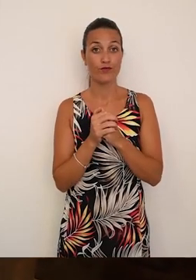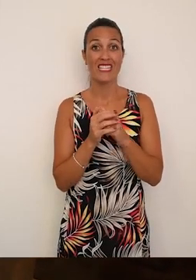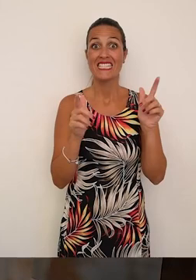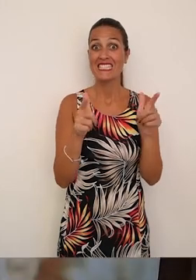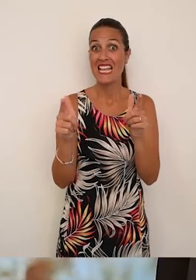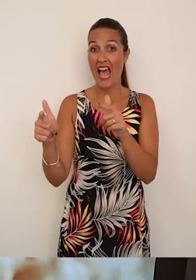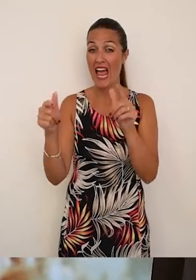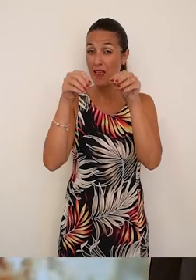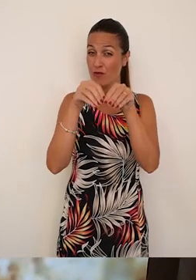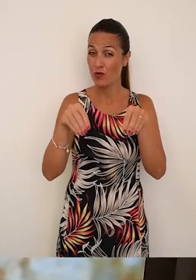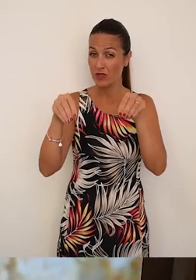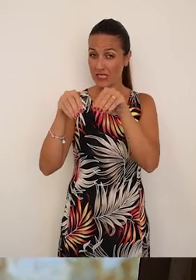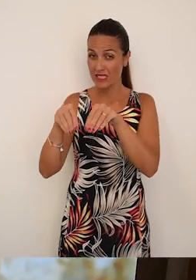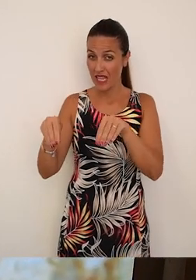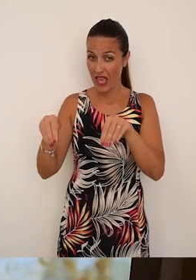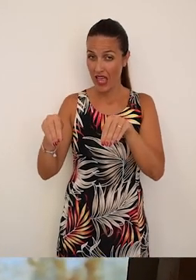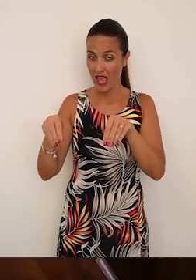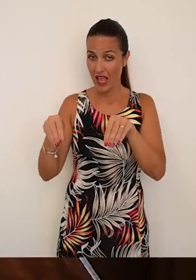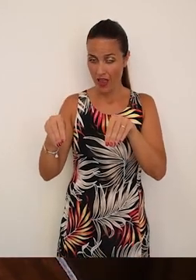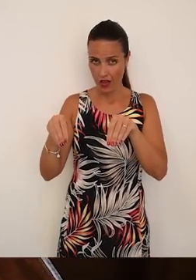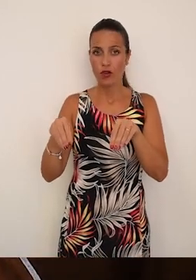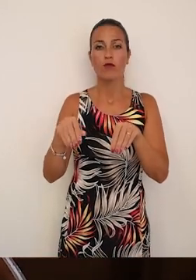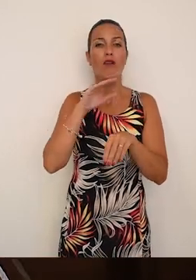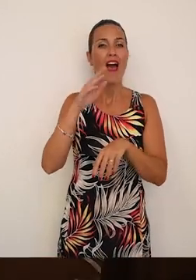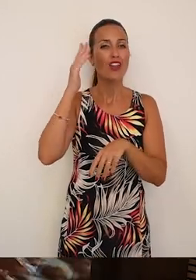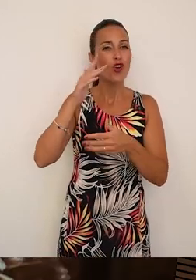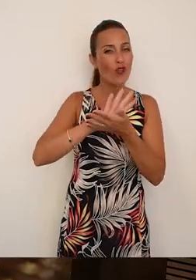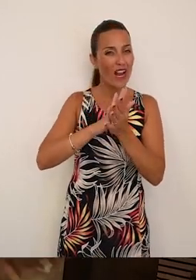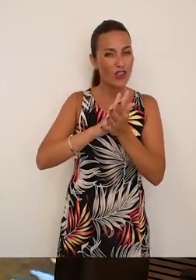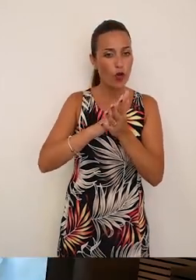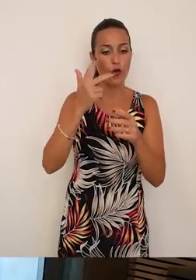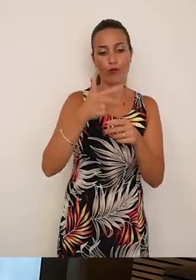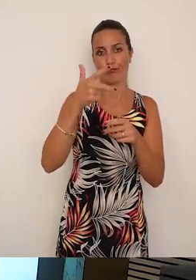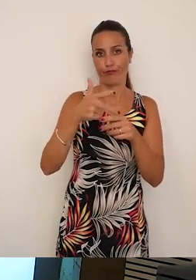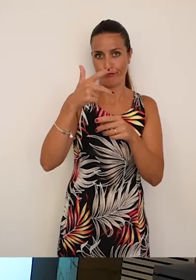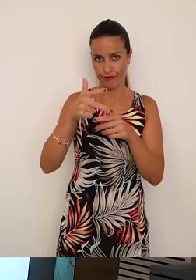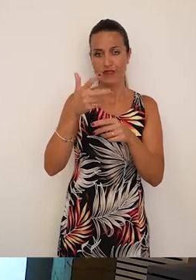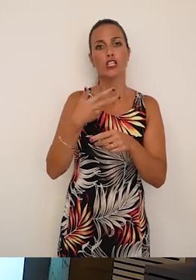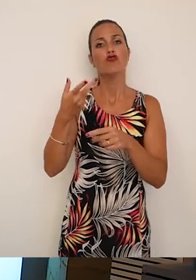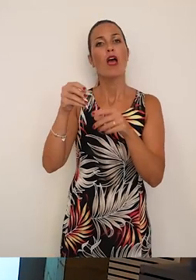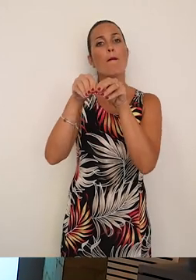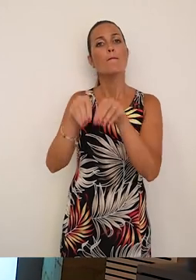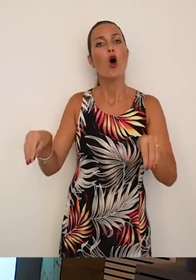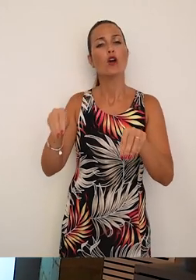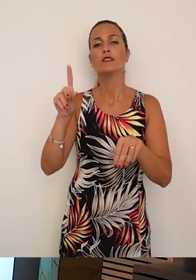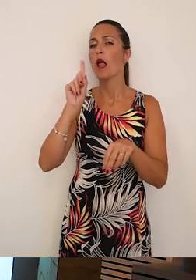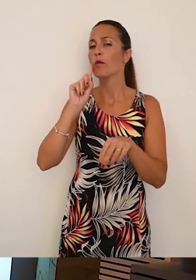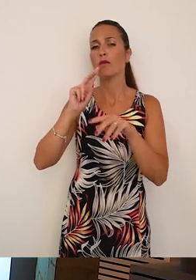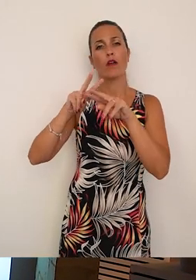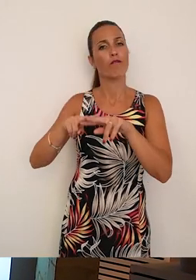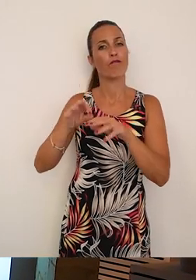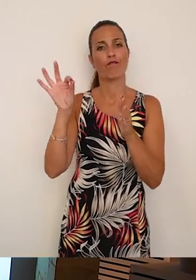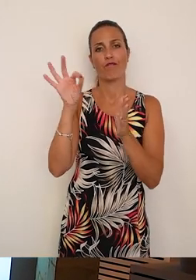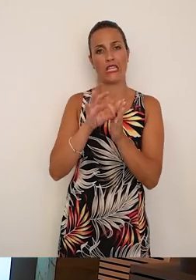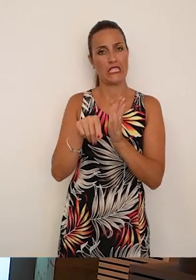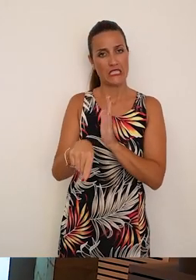Le sale museali, ricavate dalla riqualificazione architettonica di un antico frantoio, ospitano la mostra permanente Stone